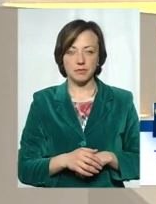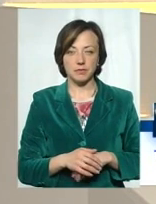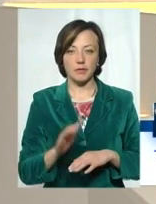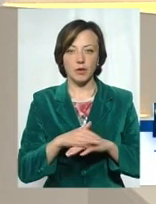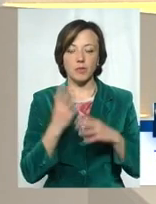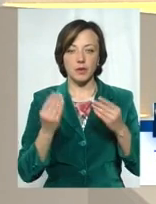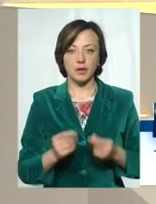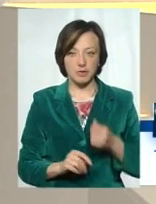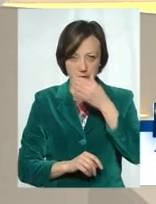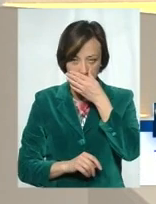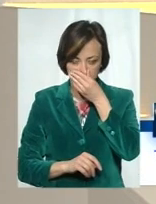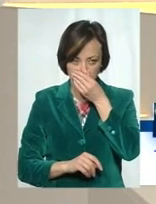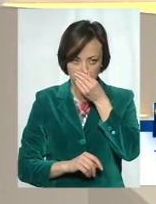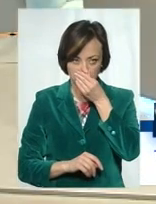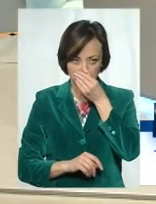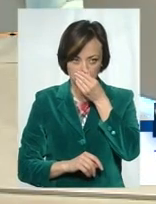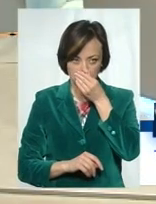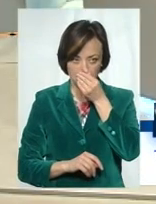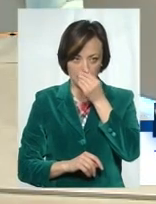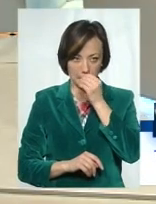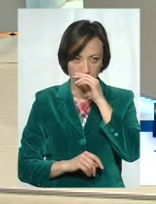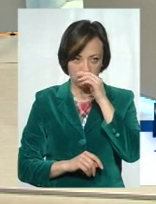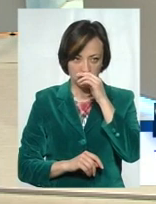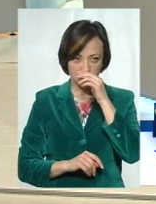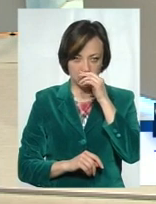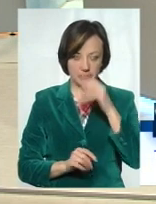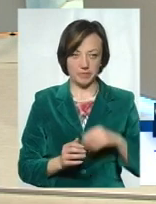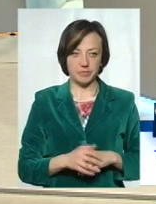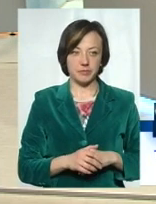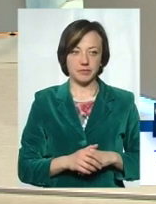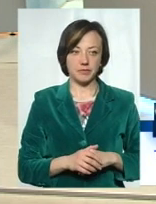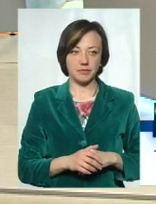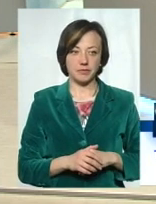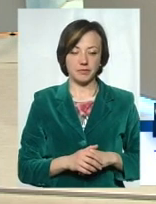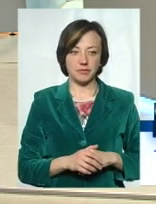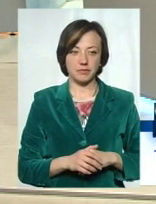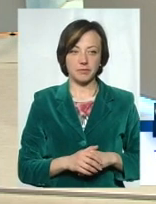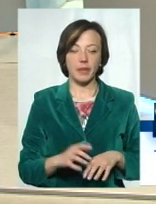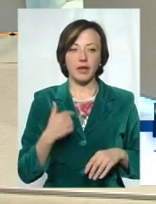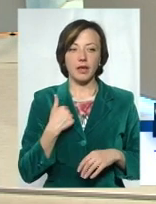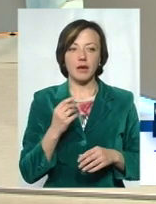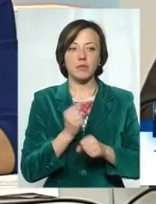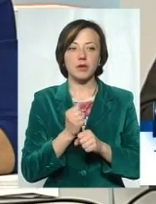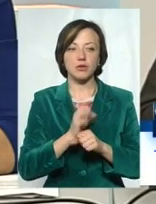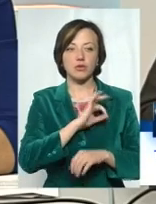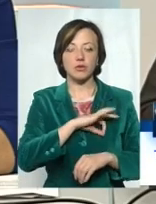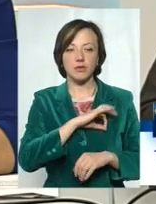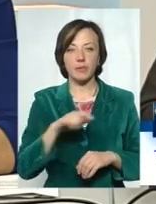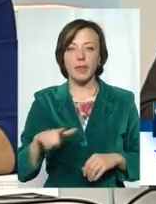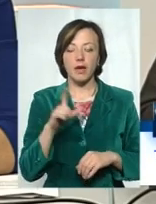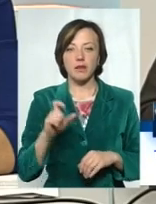Доброго дня. Добрий вечір. Студія. Мене звати Олександр. Я працюю юристом в